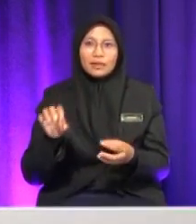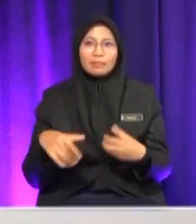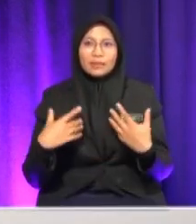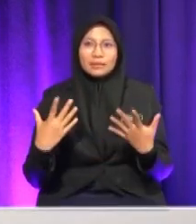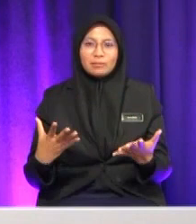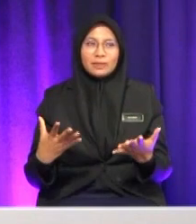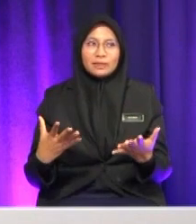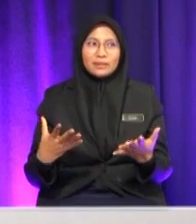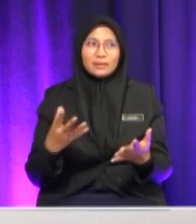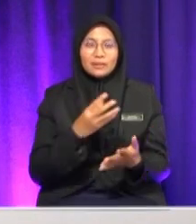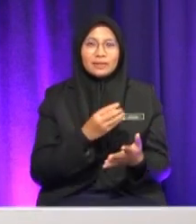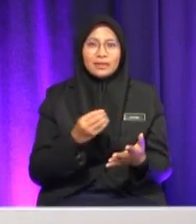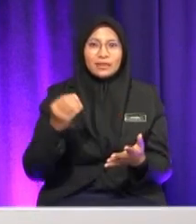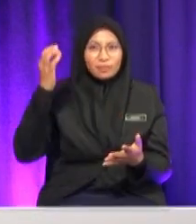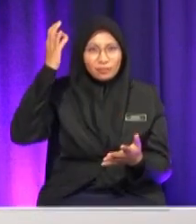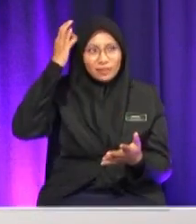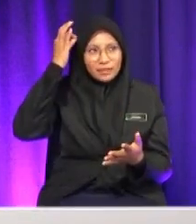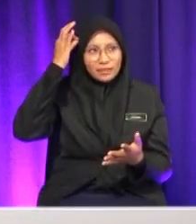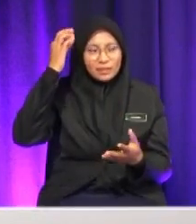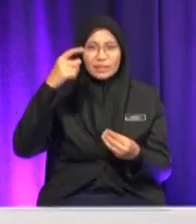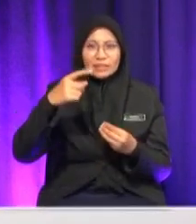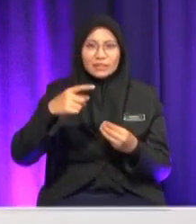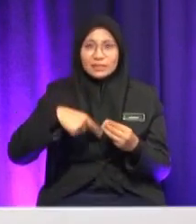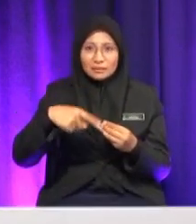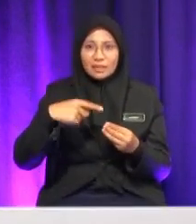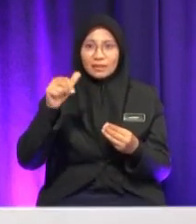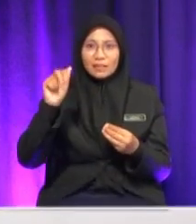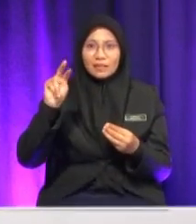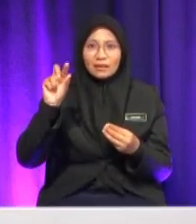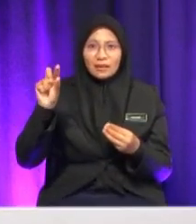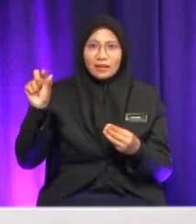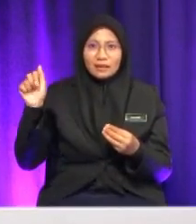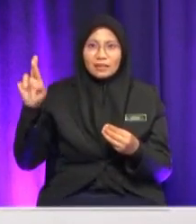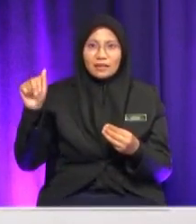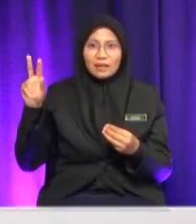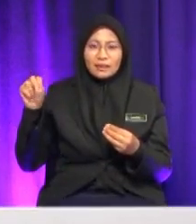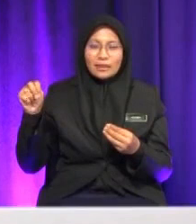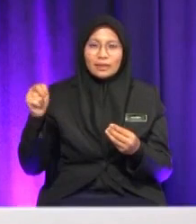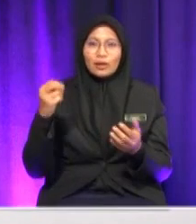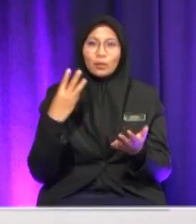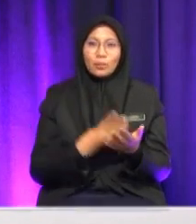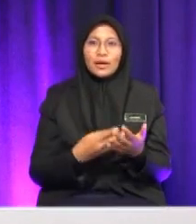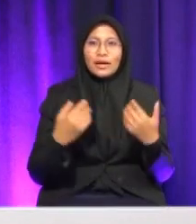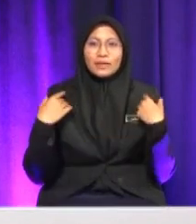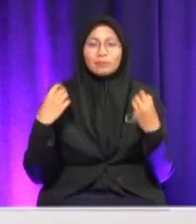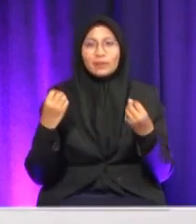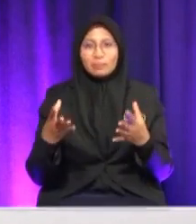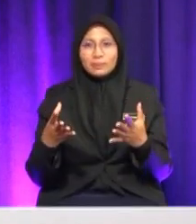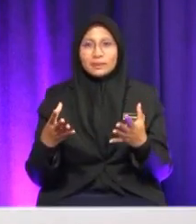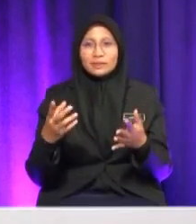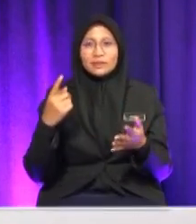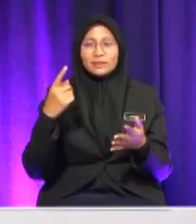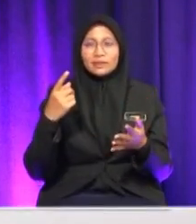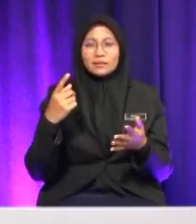berfikiran dengan rasional tentang anggaran perbelanjaan untuk bulan hadapan ataupun untuk anggaran perbelanjaan pada masa